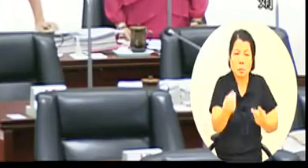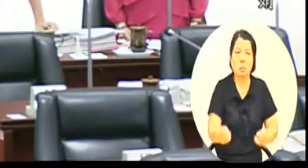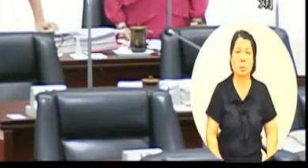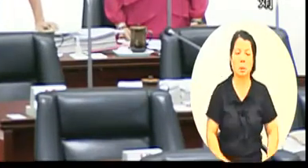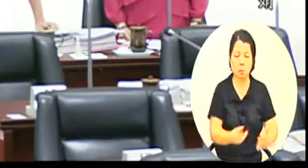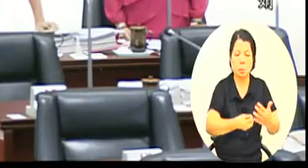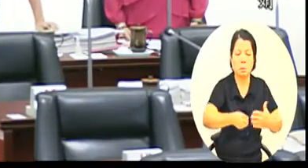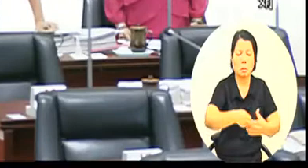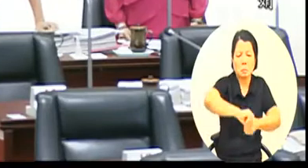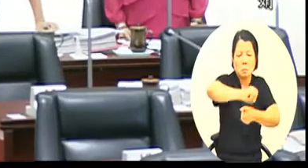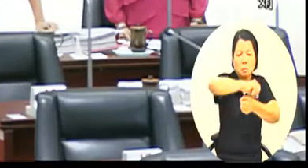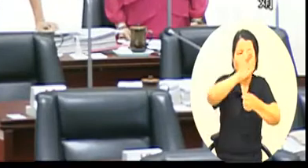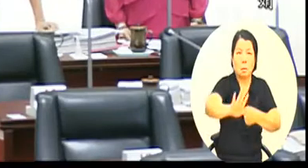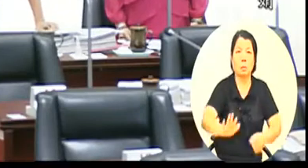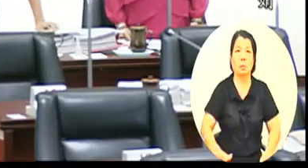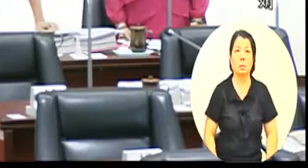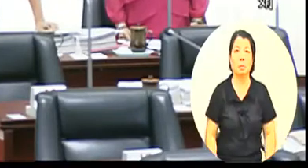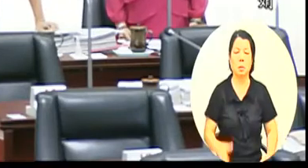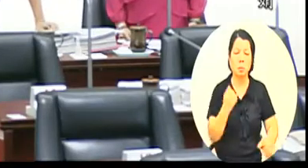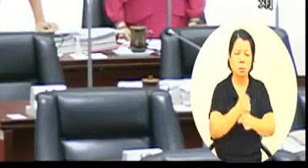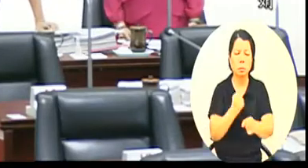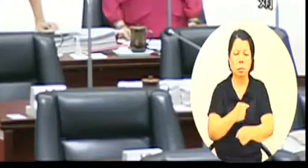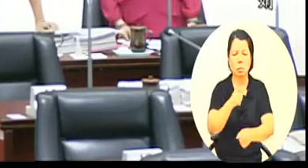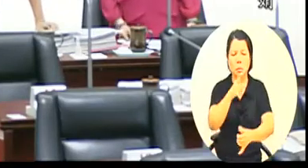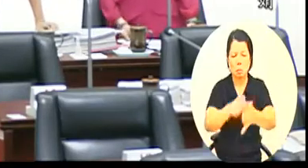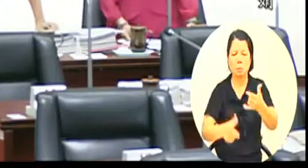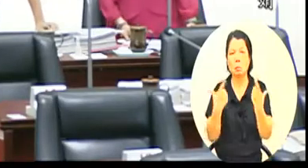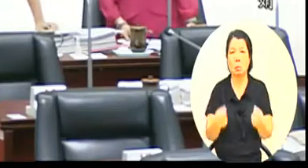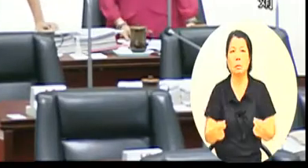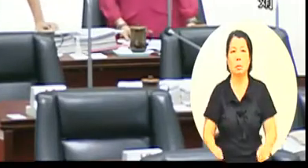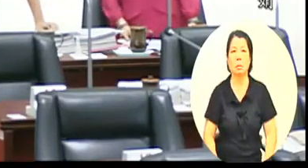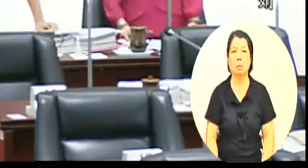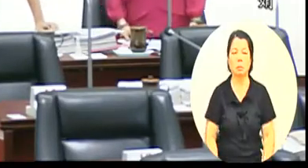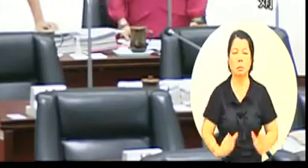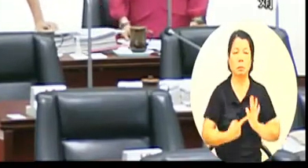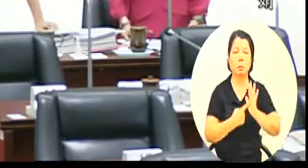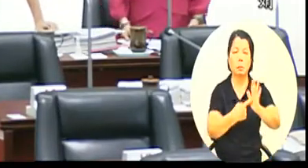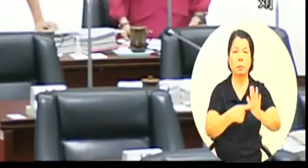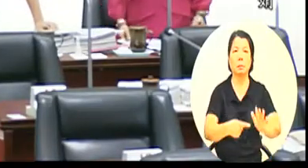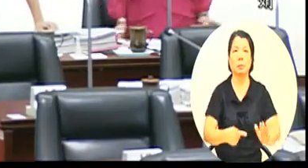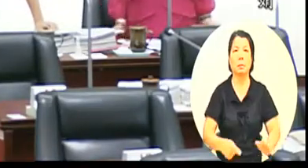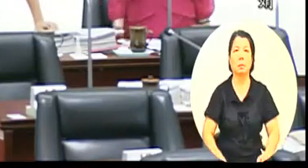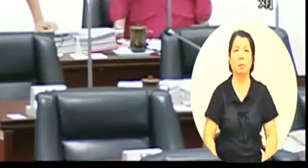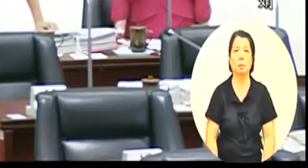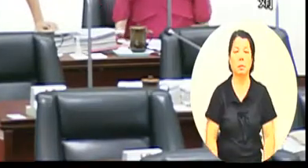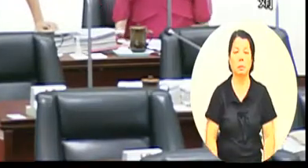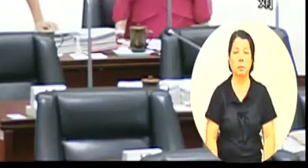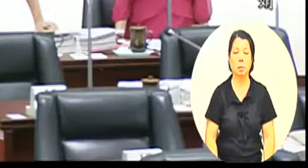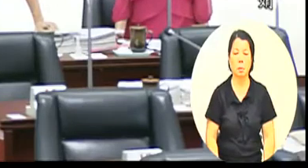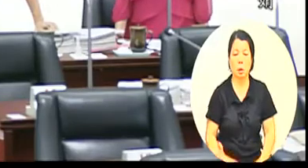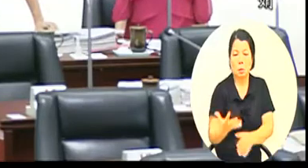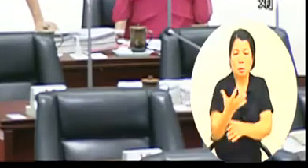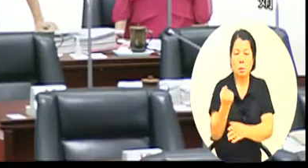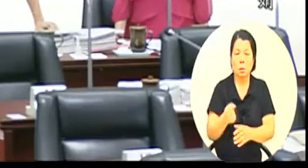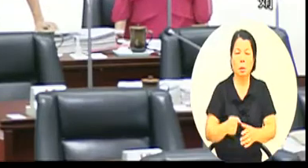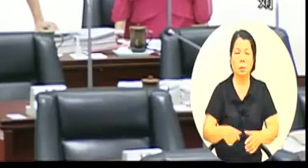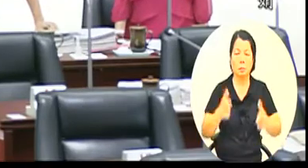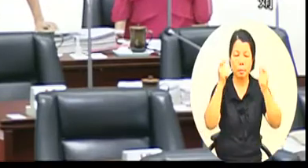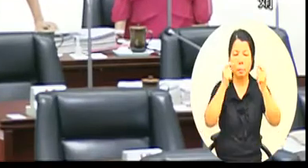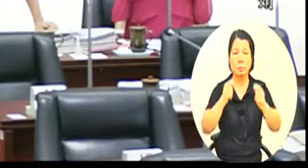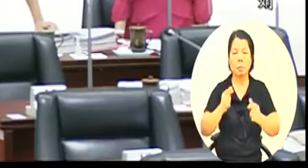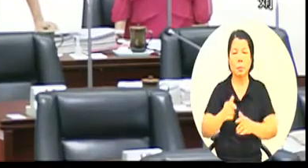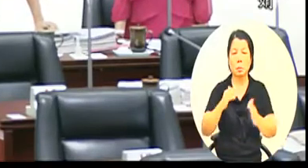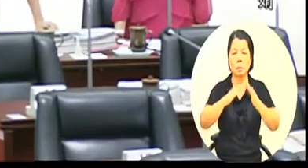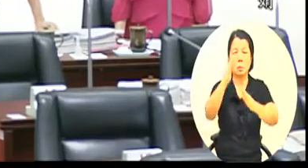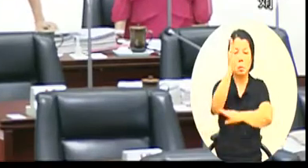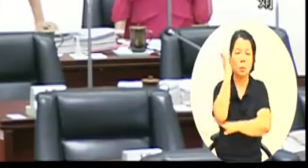别率，但是做的是一样的事情嘛。所以表示我们其实我们执政团队也发现了这个鉴